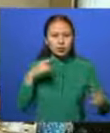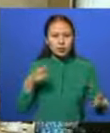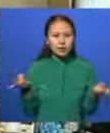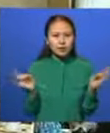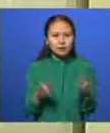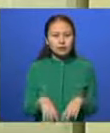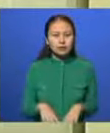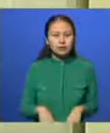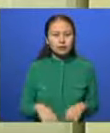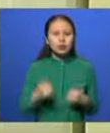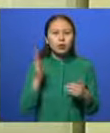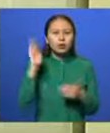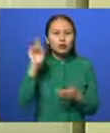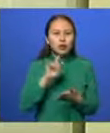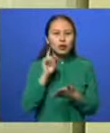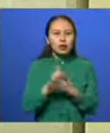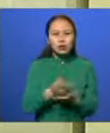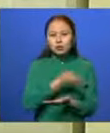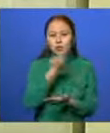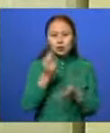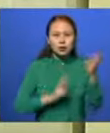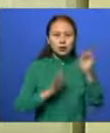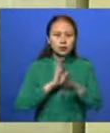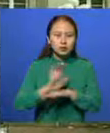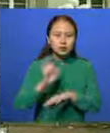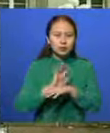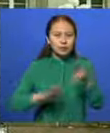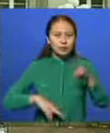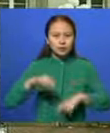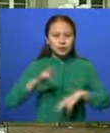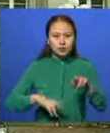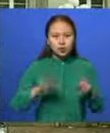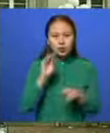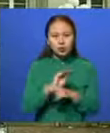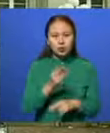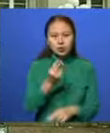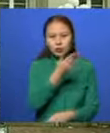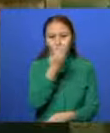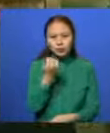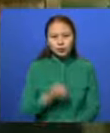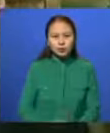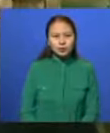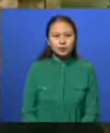деп мәлімдеді. Ол болашағы жоқ өндіріске бұдан былай қаржы салынбайтынын шегелеп айтқан.